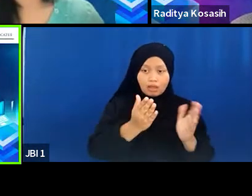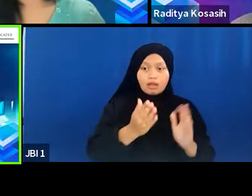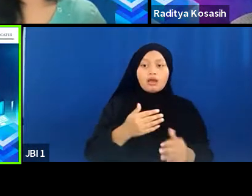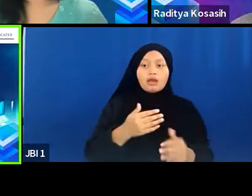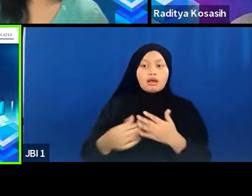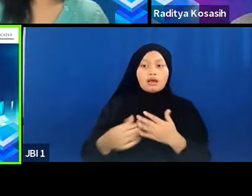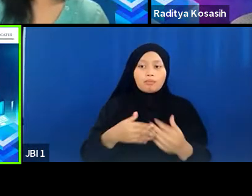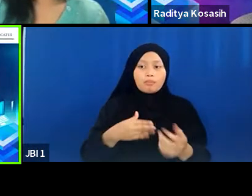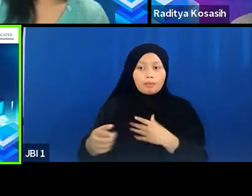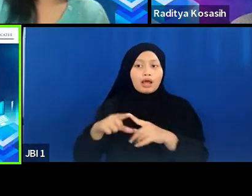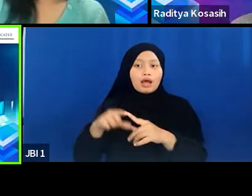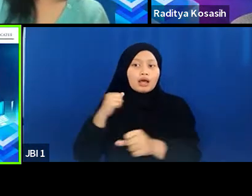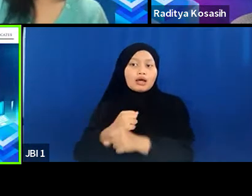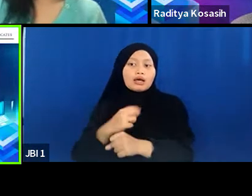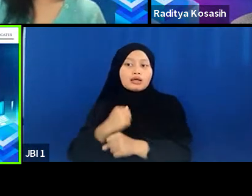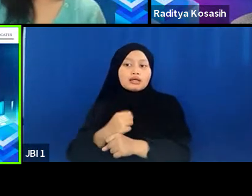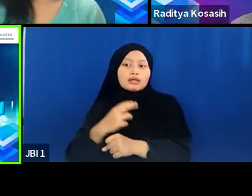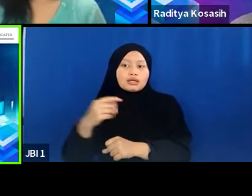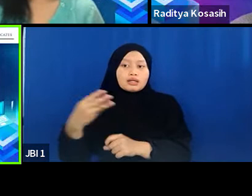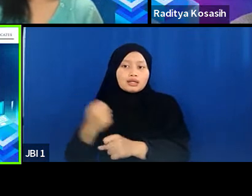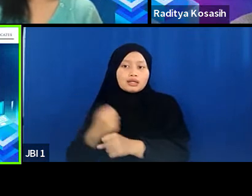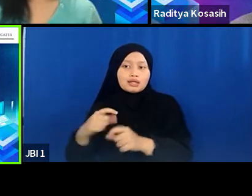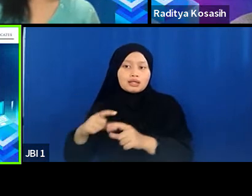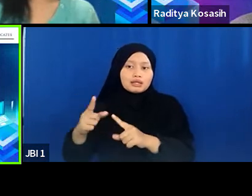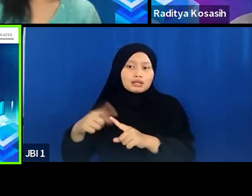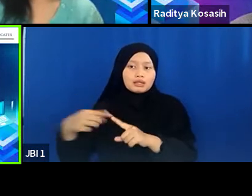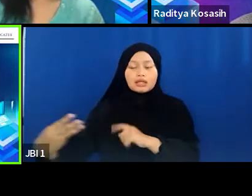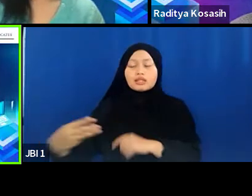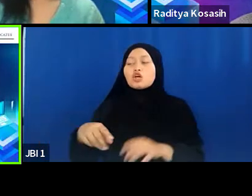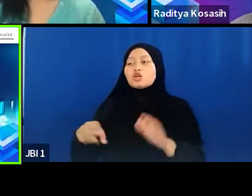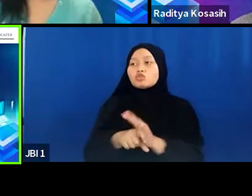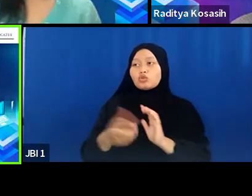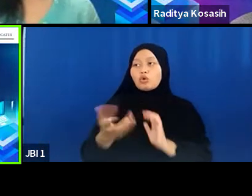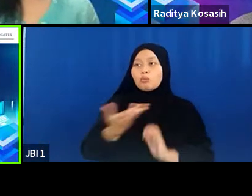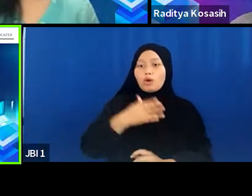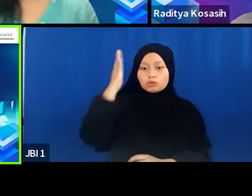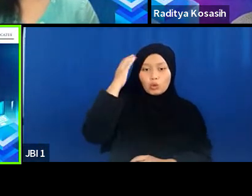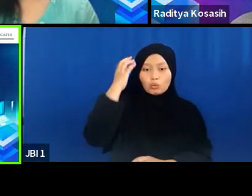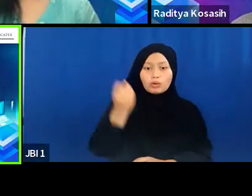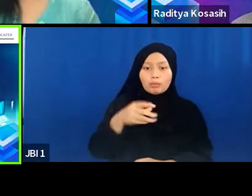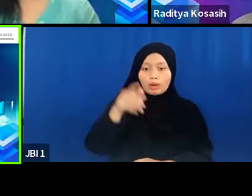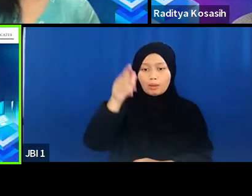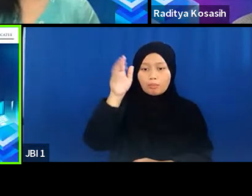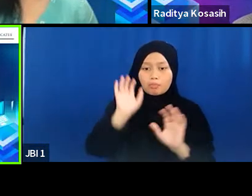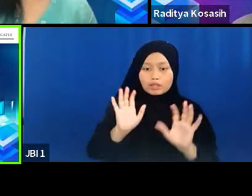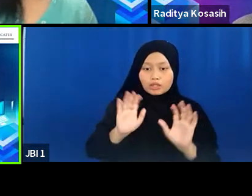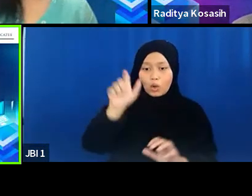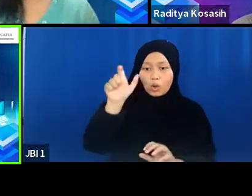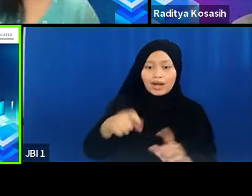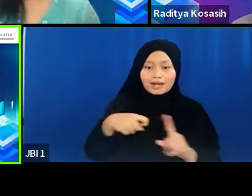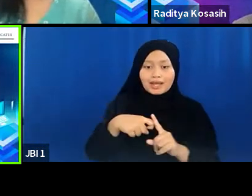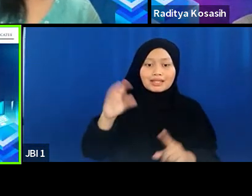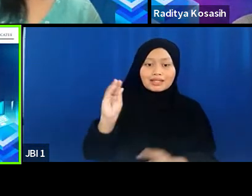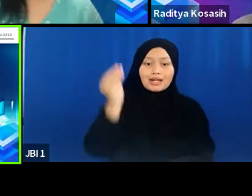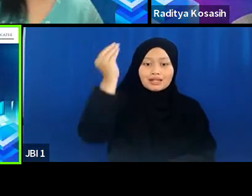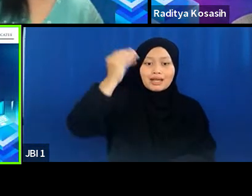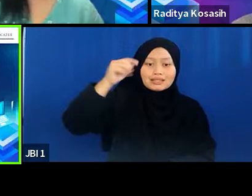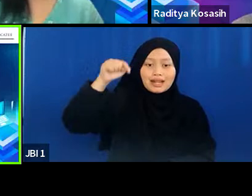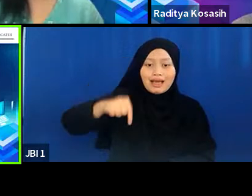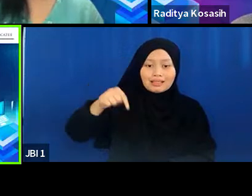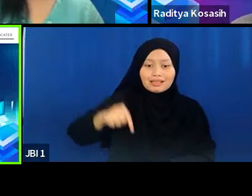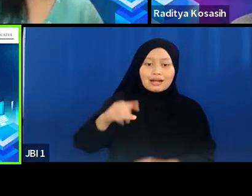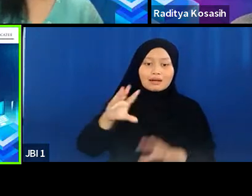satu agregat contohnya ingin tahu berapa banyak orang yang baru Jakarta Selatan bekerja Abby